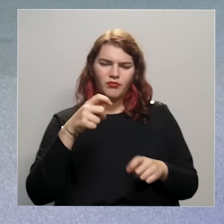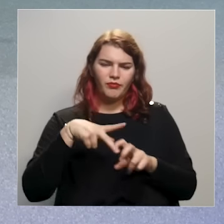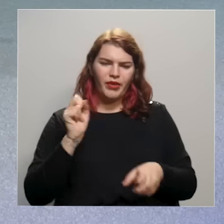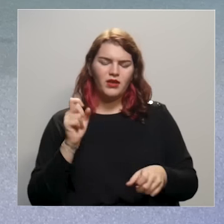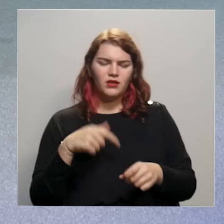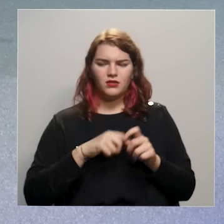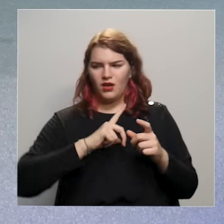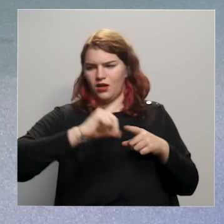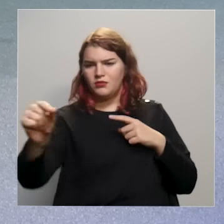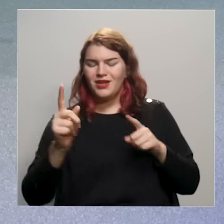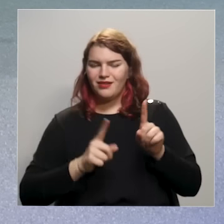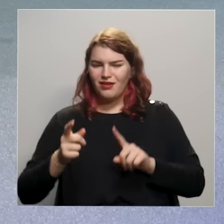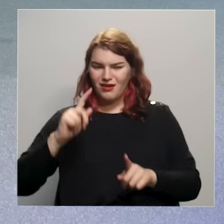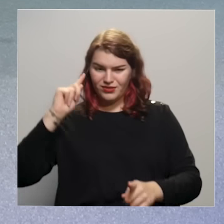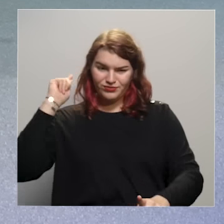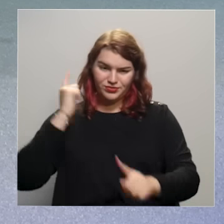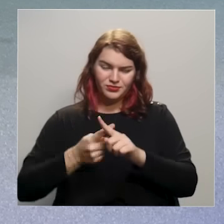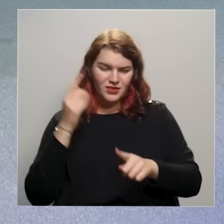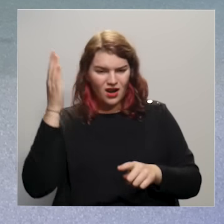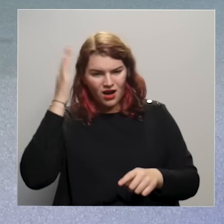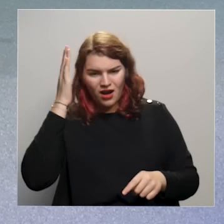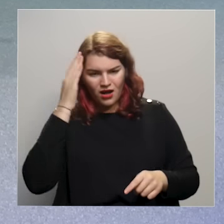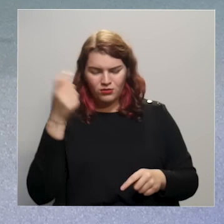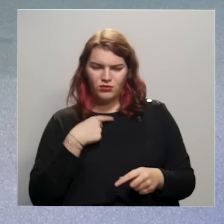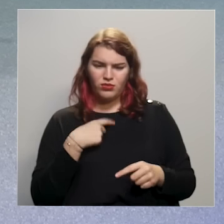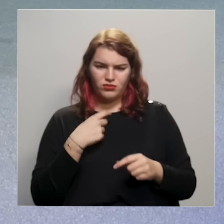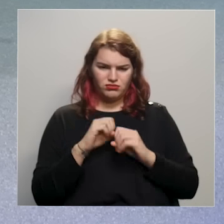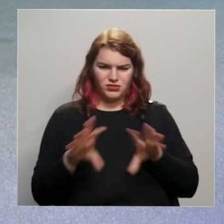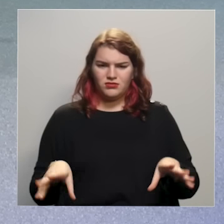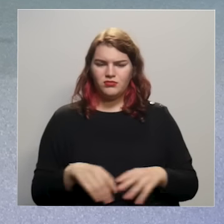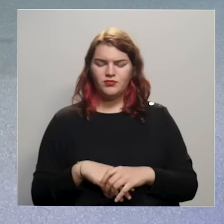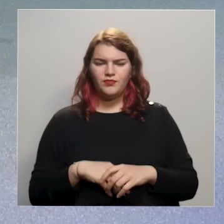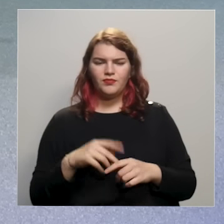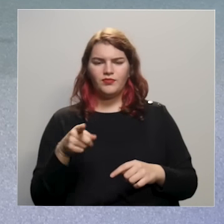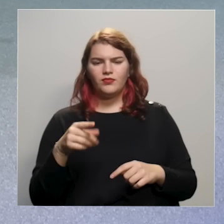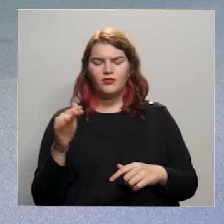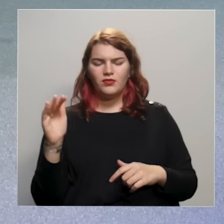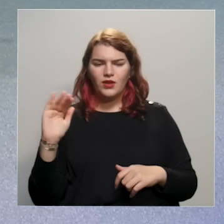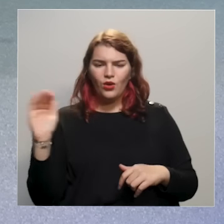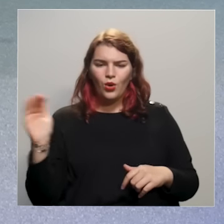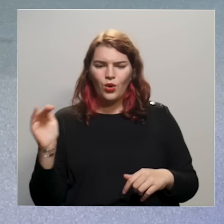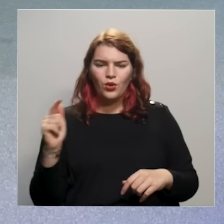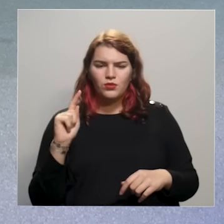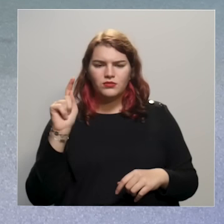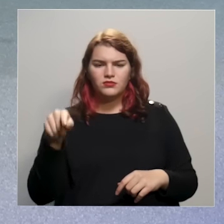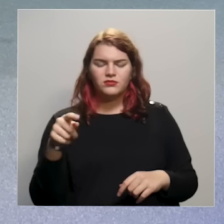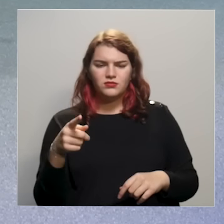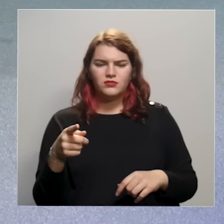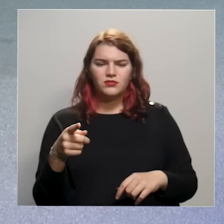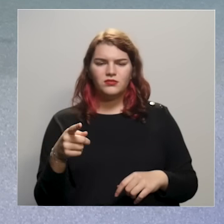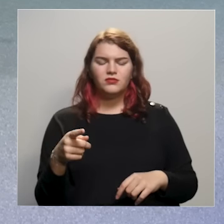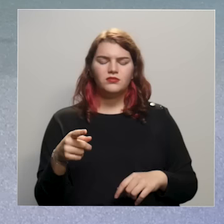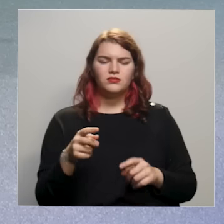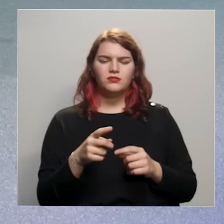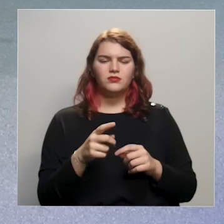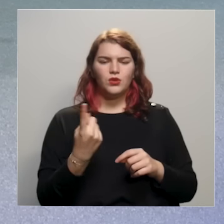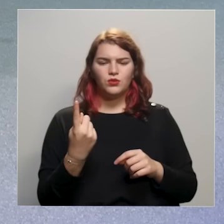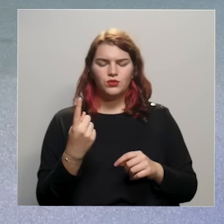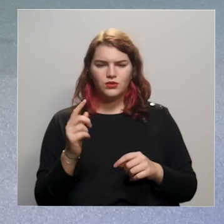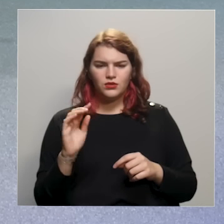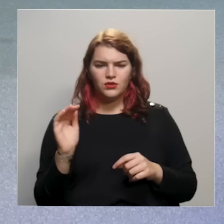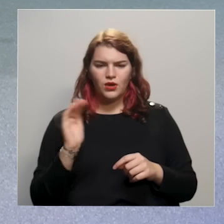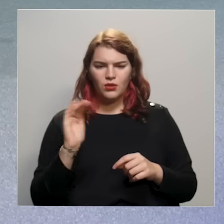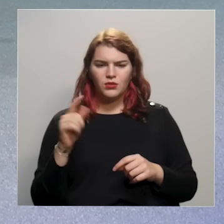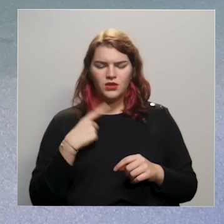copii, la Cătălin și Adi, care... Cătălin este în Timișoara la operă, este